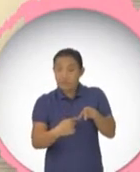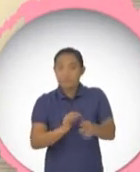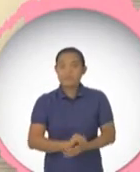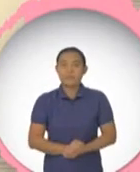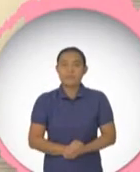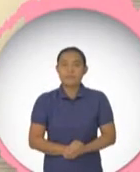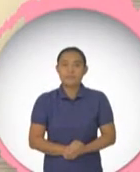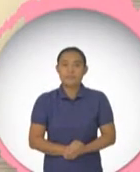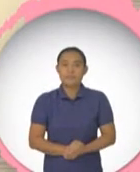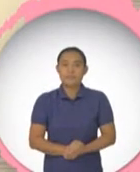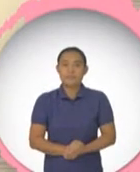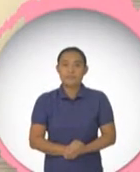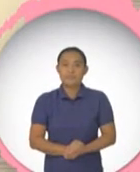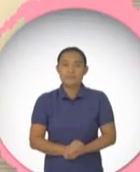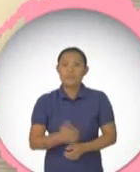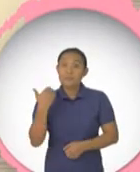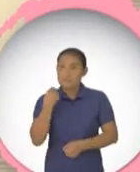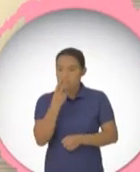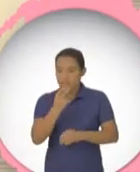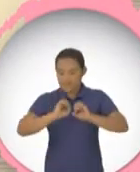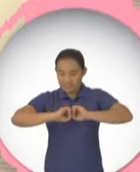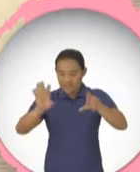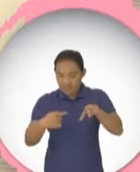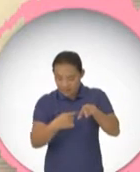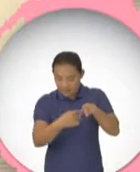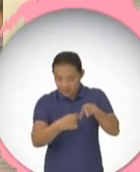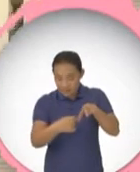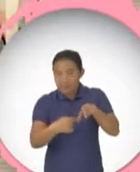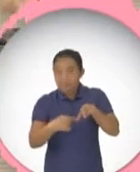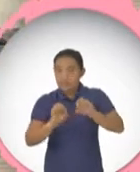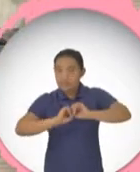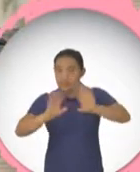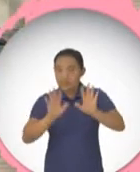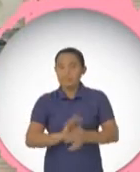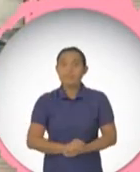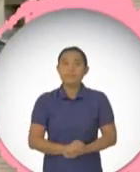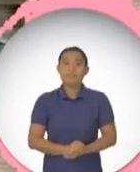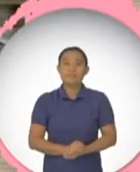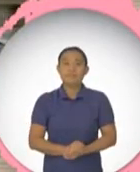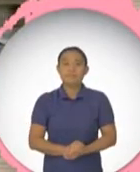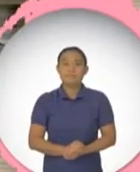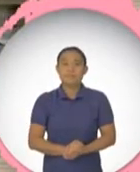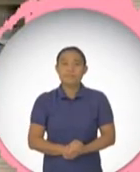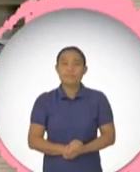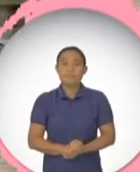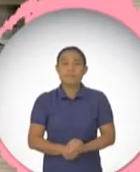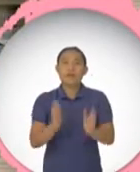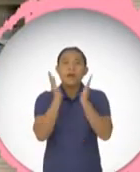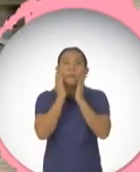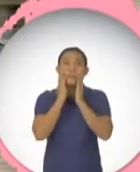ออกมาแบบเป็นหลายชั้นแล้วก็เห็นได้ชัดขนาดนี้นะครับนี่ก็คือลักษณะของแป้งพายนะ